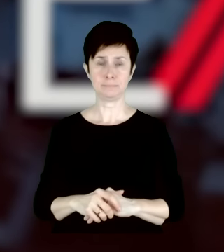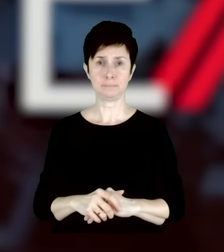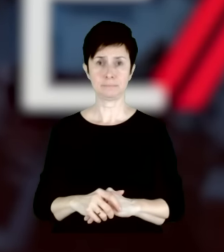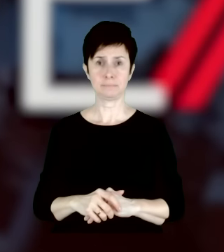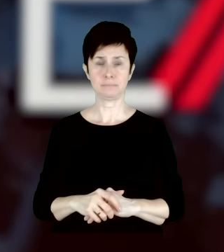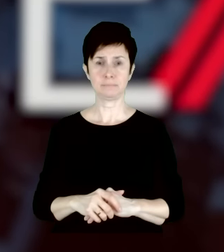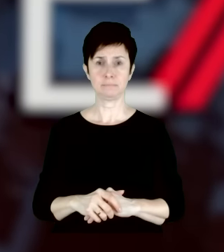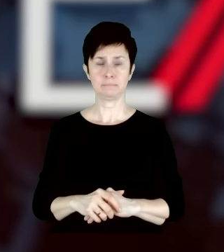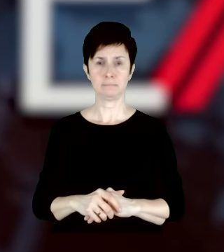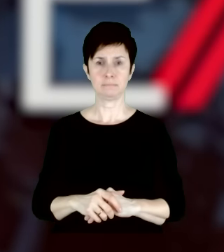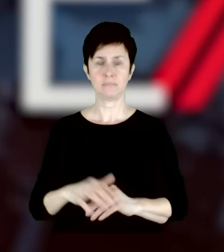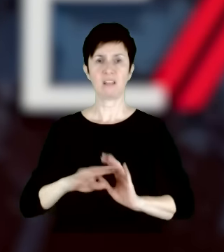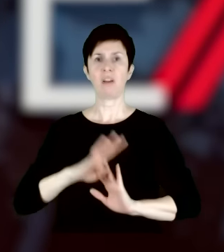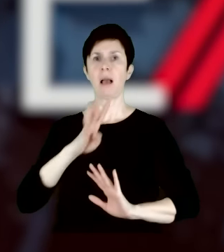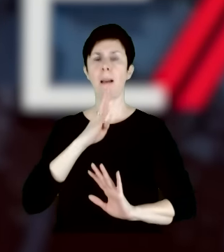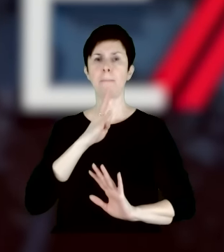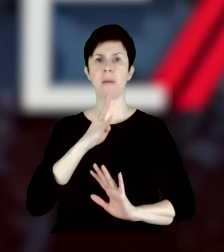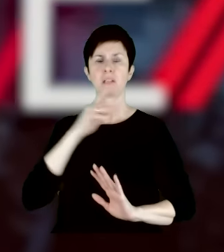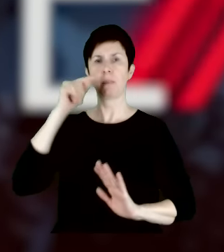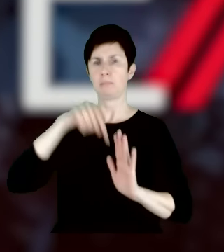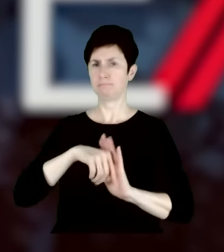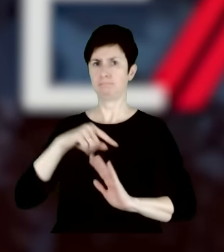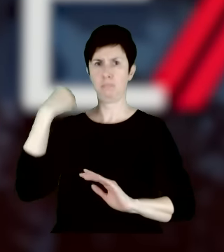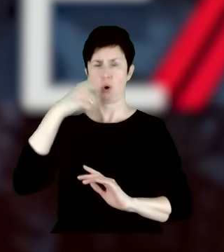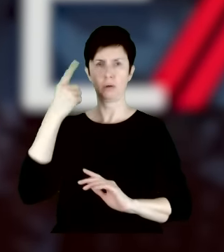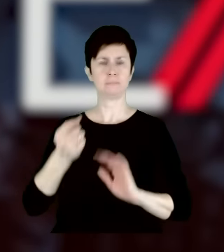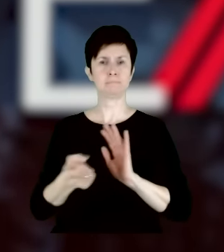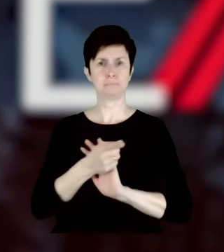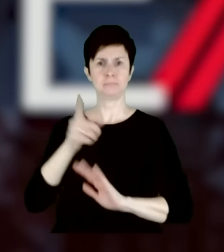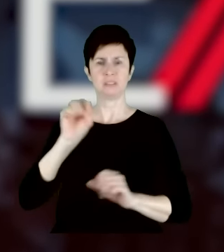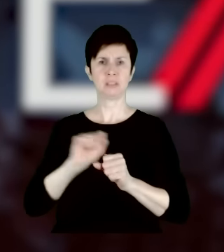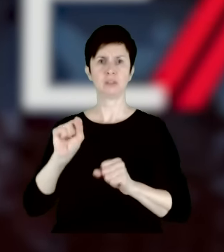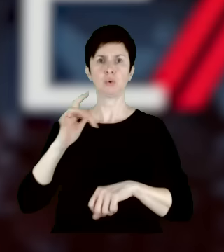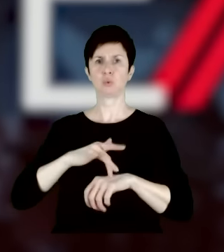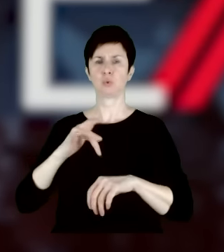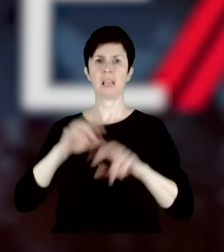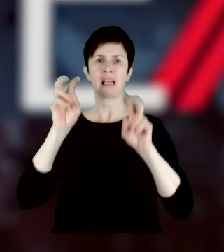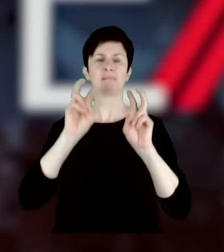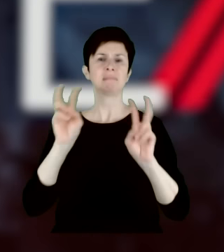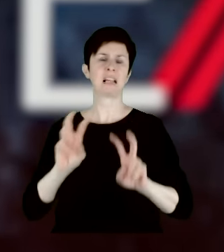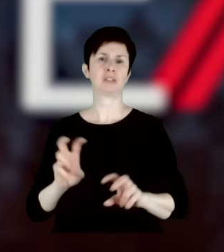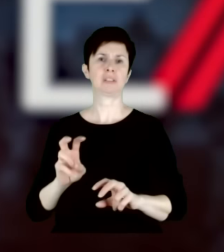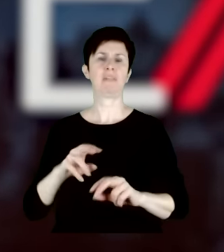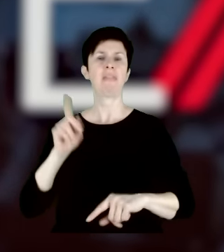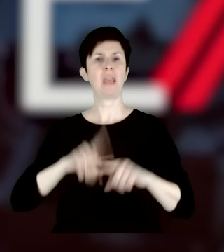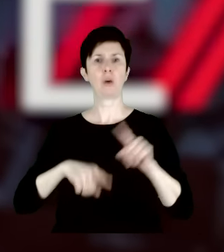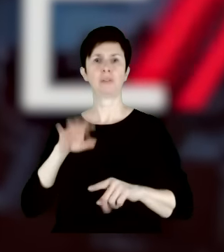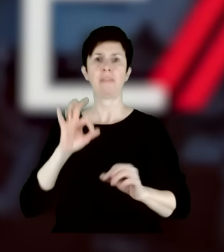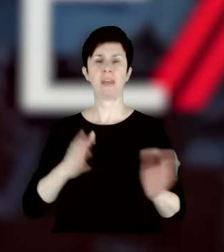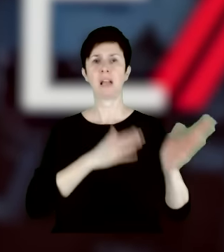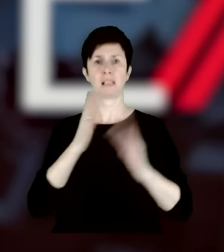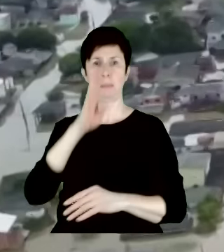Pogodowego Armagedonu w Ameryce Południowej ciąg dalszy. Ludzie od wielu dni zmagają się tam ze skutkami katastrof naturalnych. Teraz przyszedł czas na Brazylię.